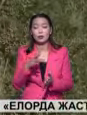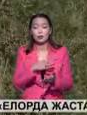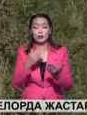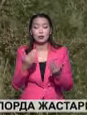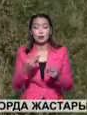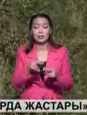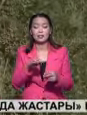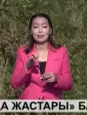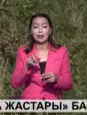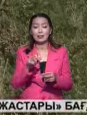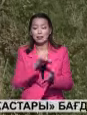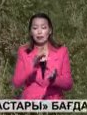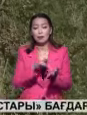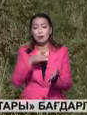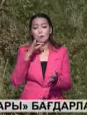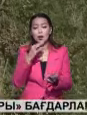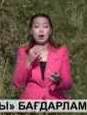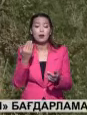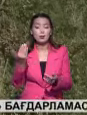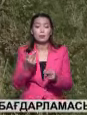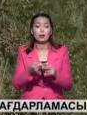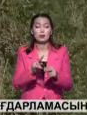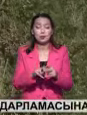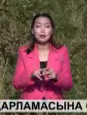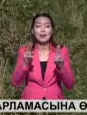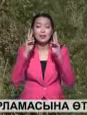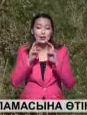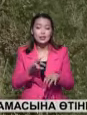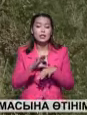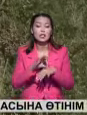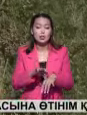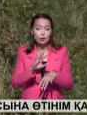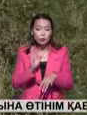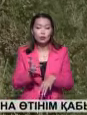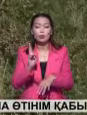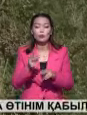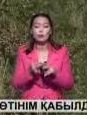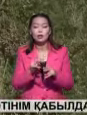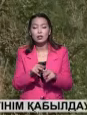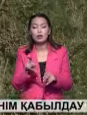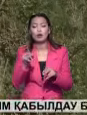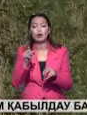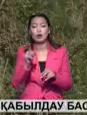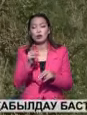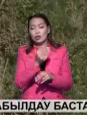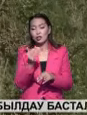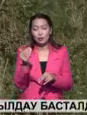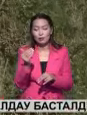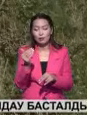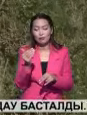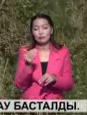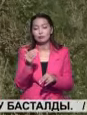Талғар қаласы полиция басқармасы тарапынан экспертиза жүргізіліп, нақты кім ол сүйектер кімге